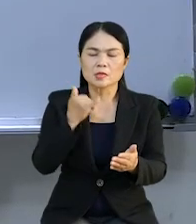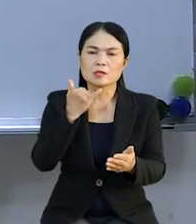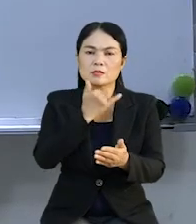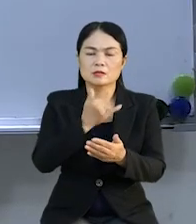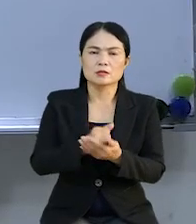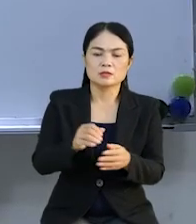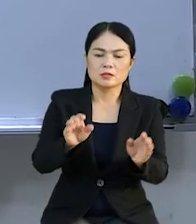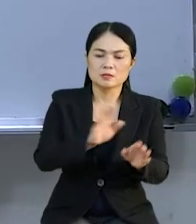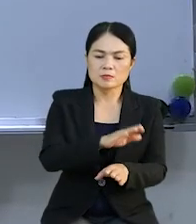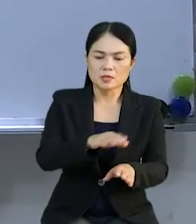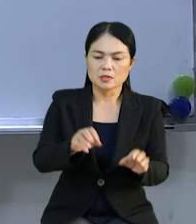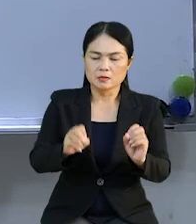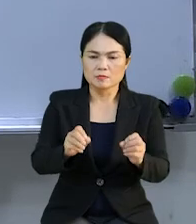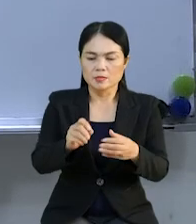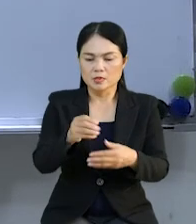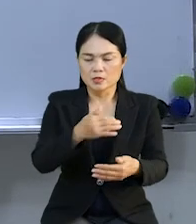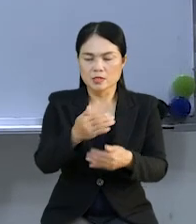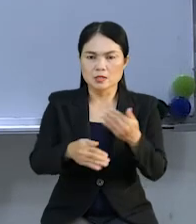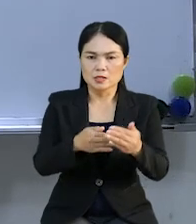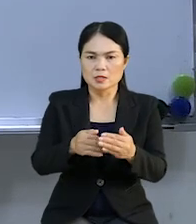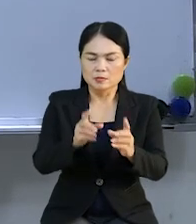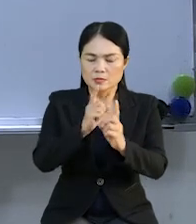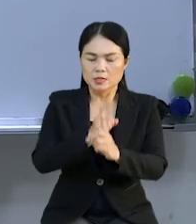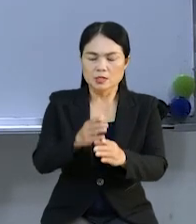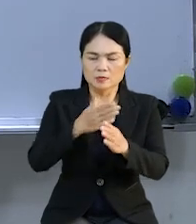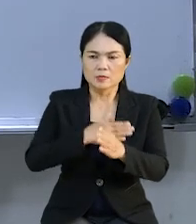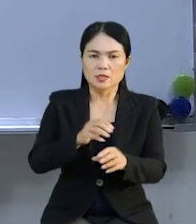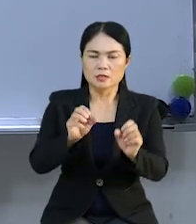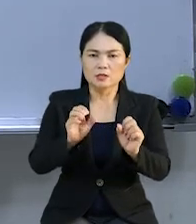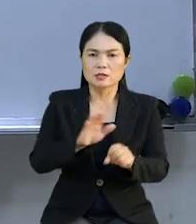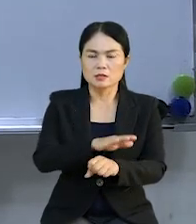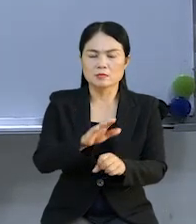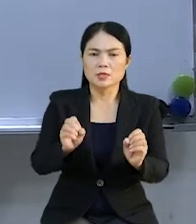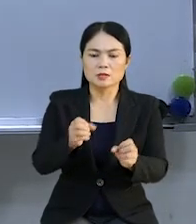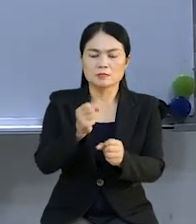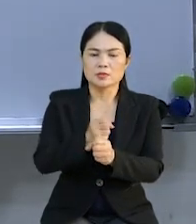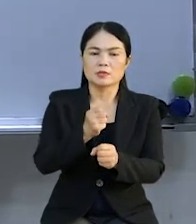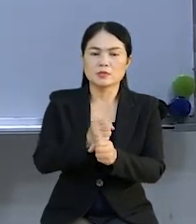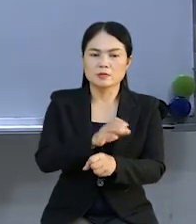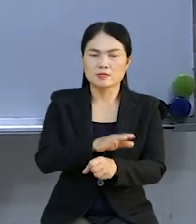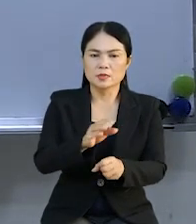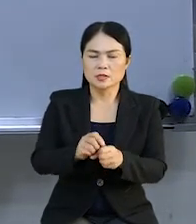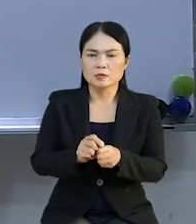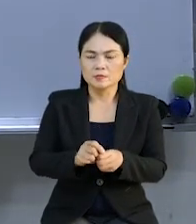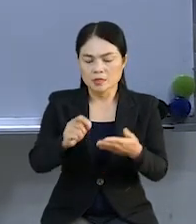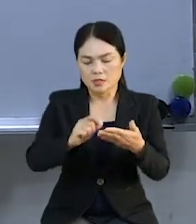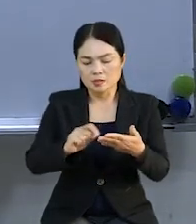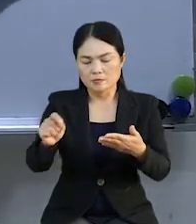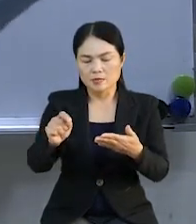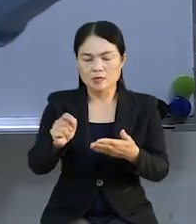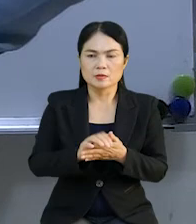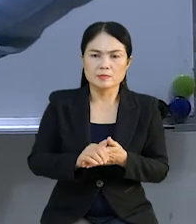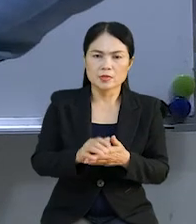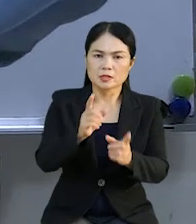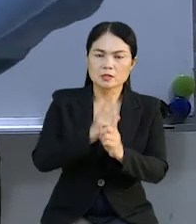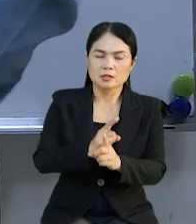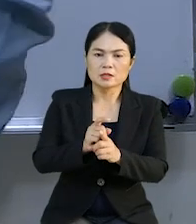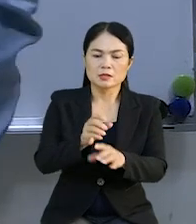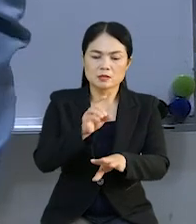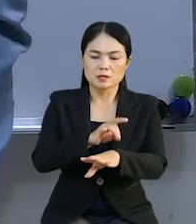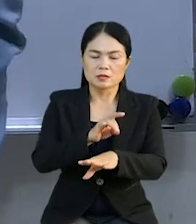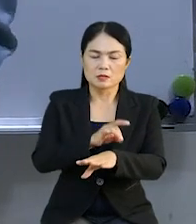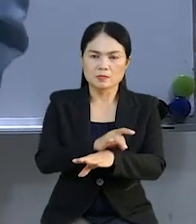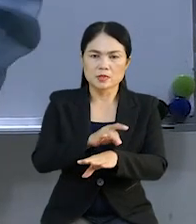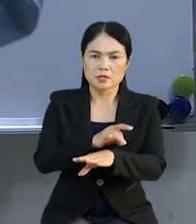ឆ្គងកូនអាចកែតម្រូវតាមលោកគ្រូបានណាហើយកូនដែលមិនបានធ្វើសូមកូនកែចេញណាកូនណាតែលោកគ្រូទុកពេលបន្តិច